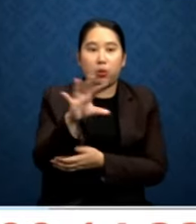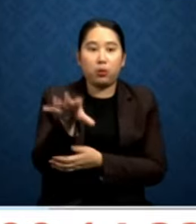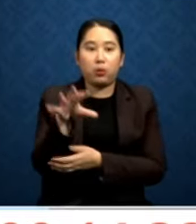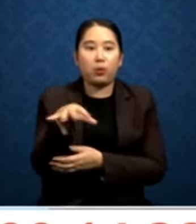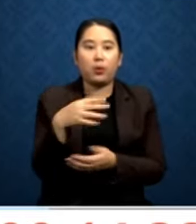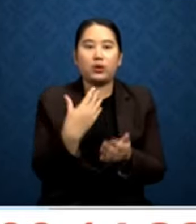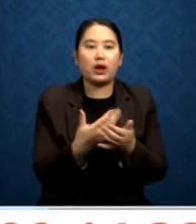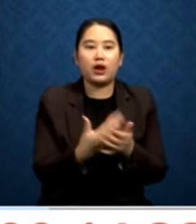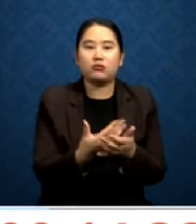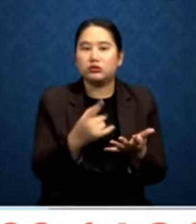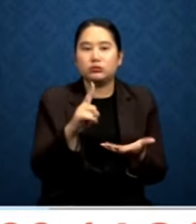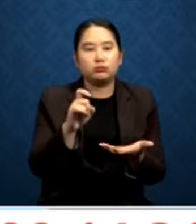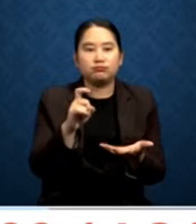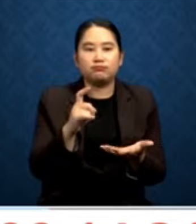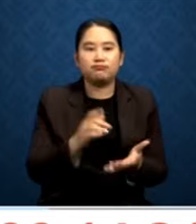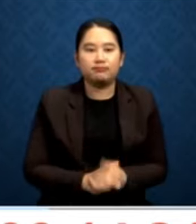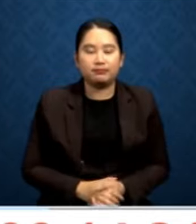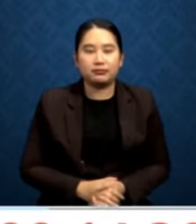มากมายนะครับ